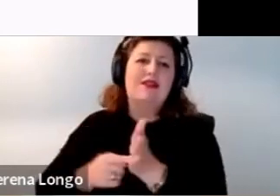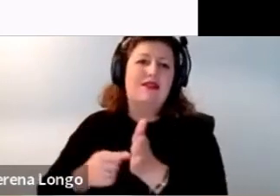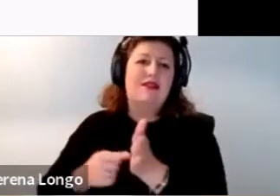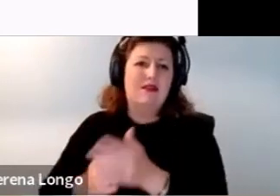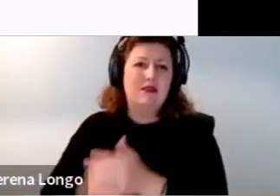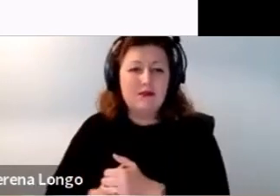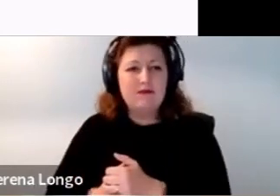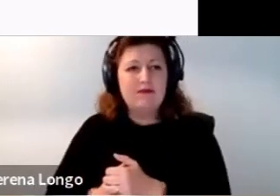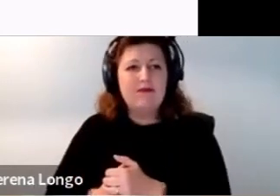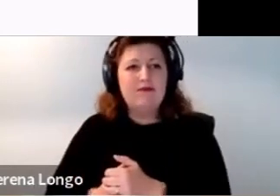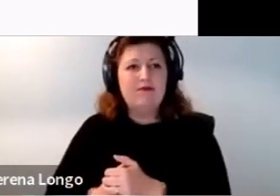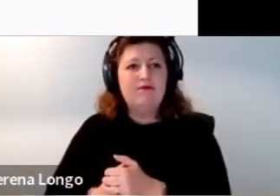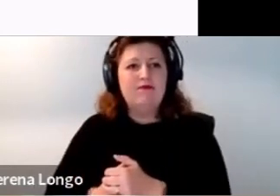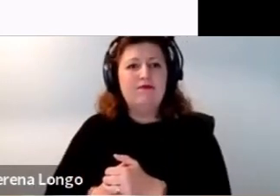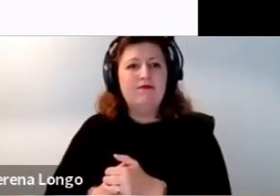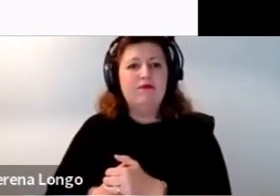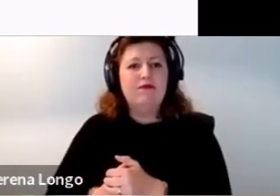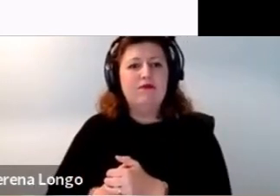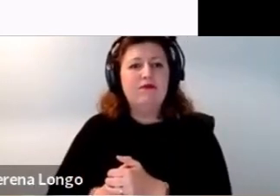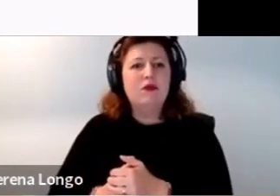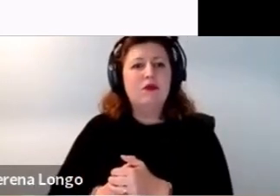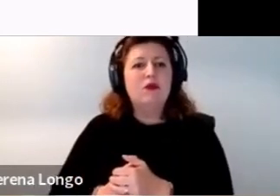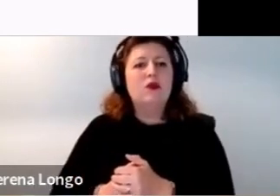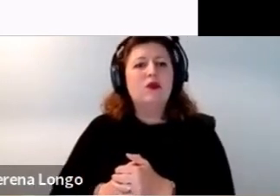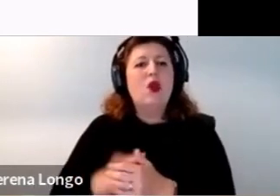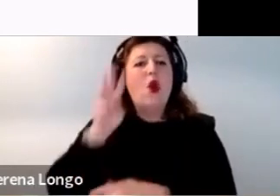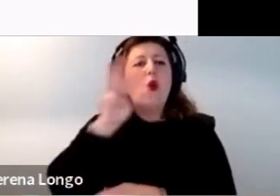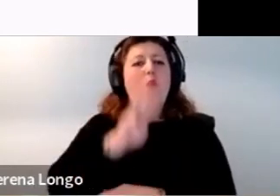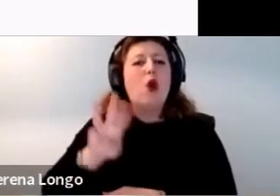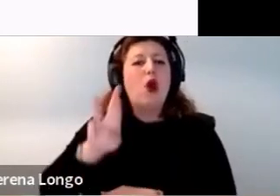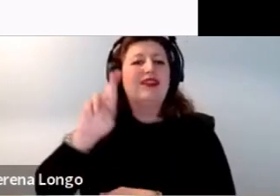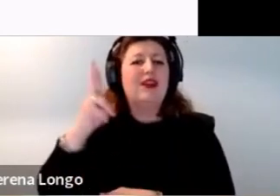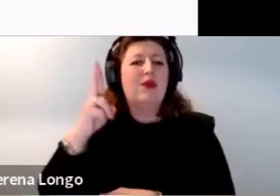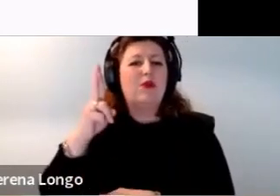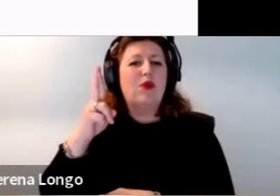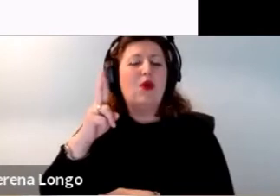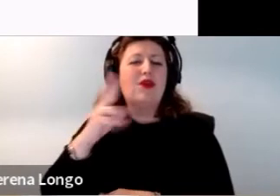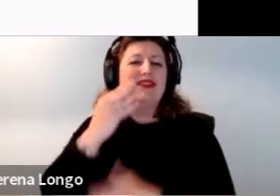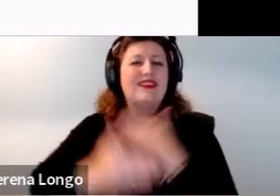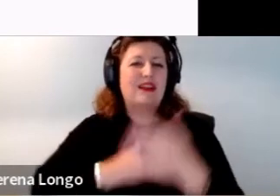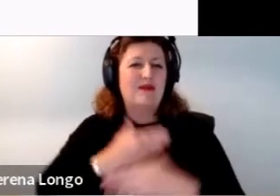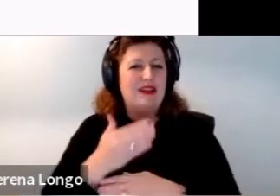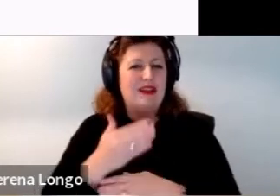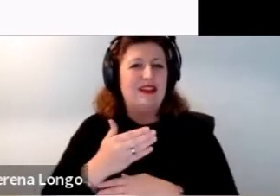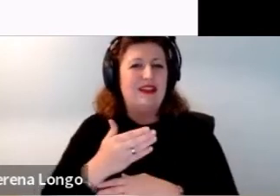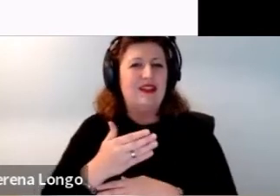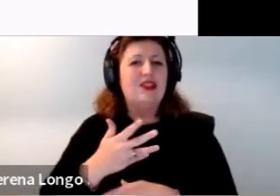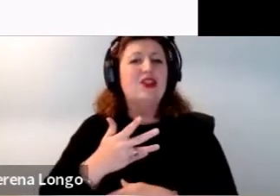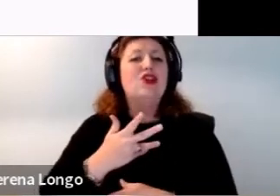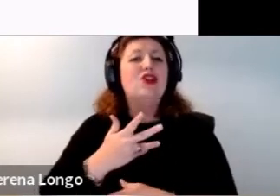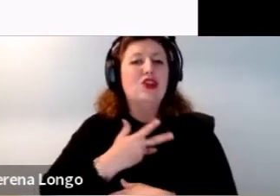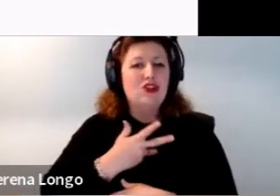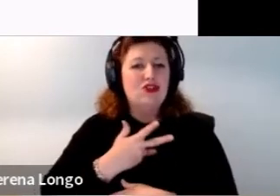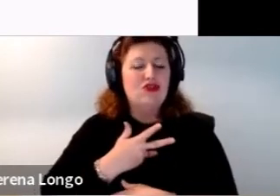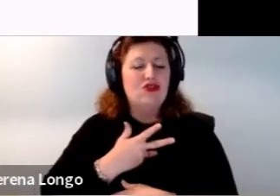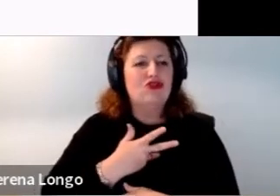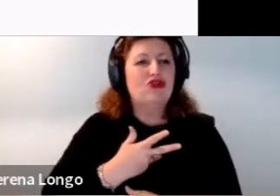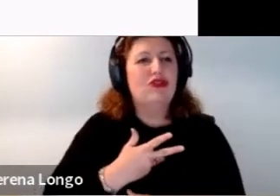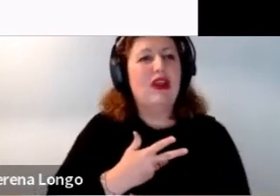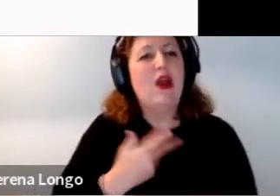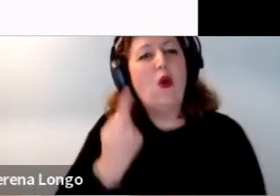Secondo il World Report on Disability sono 1 miliardo le persone con disabilità,